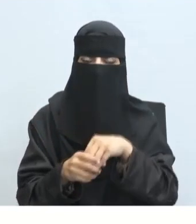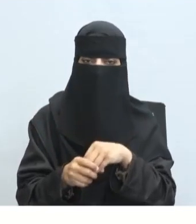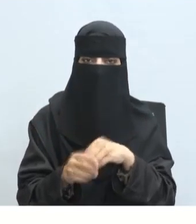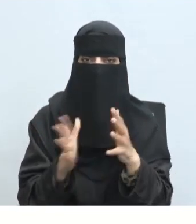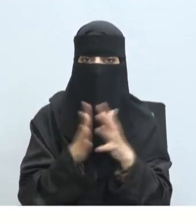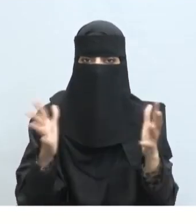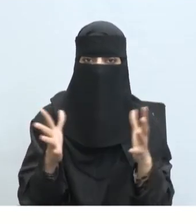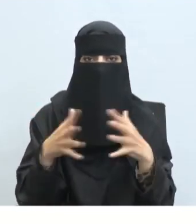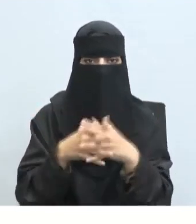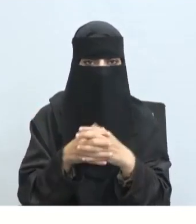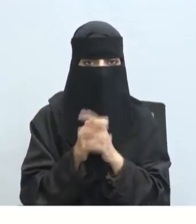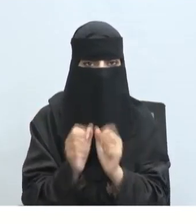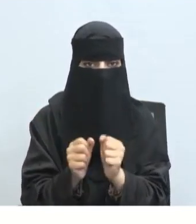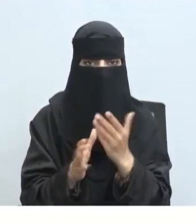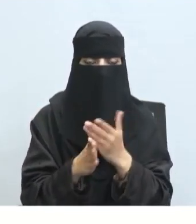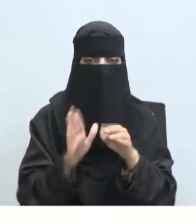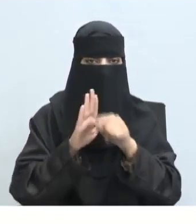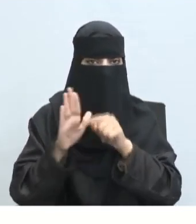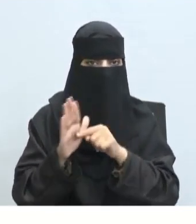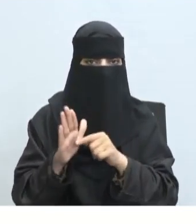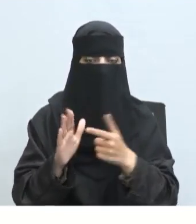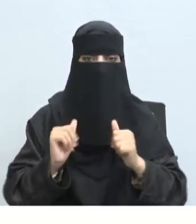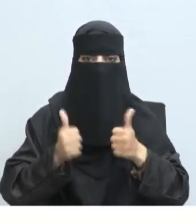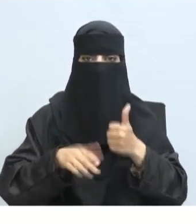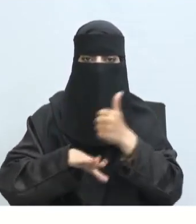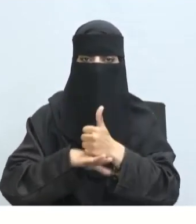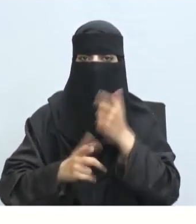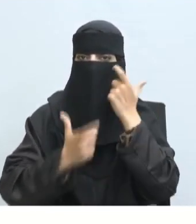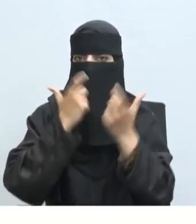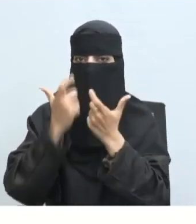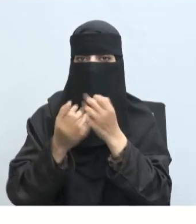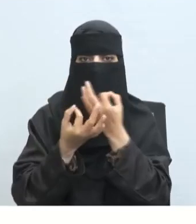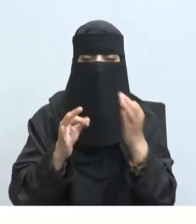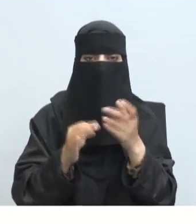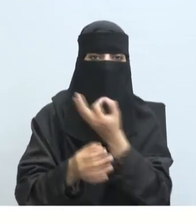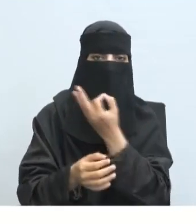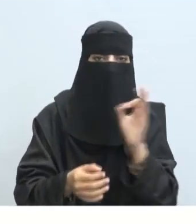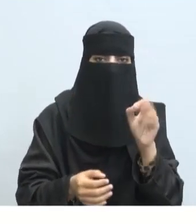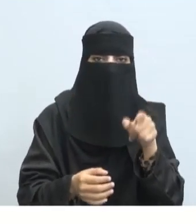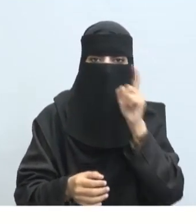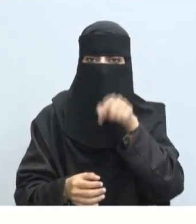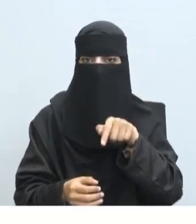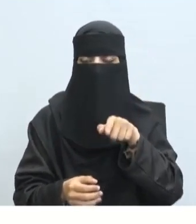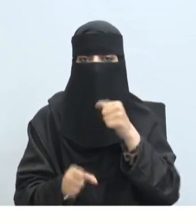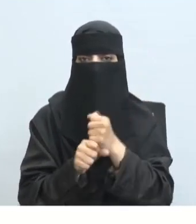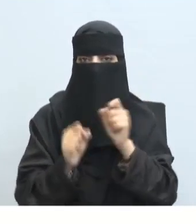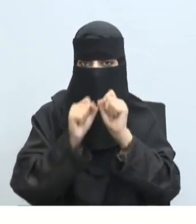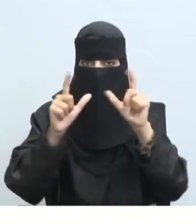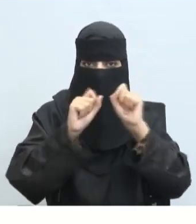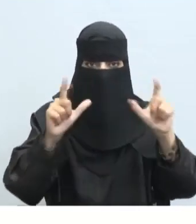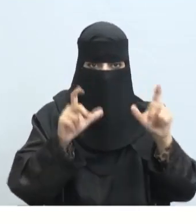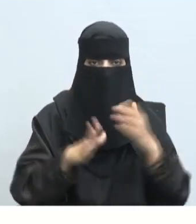الحجم التماسك ايضا اسلوب التنظيم القياده طريقه المراقبه ذكرنا كل ذلك لابد ان يكون موضح